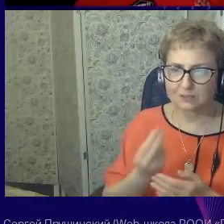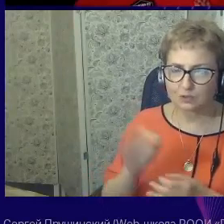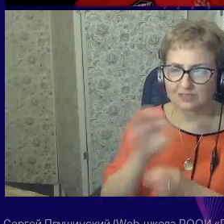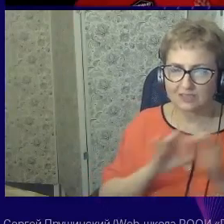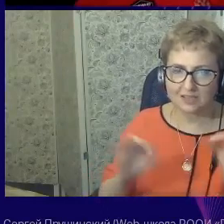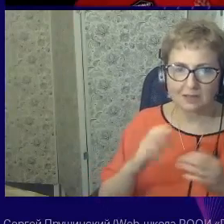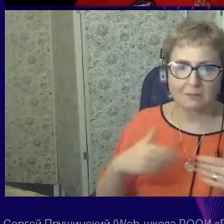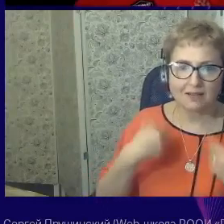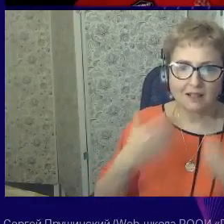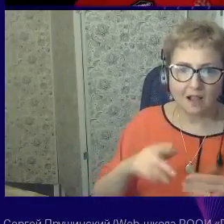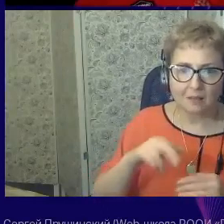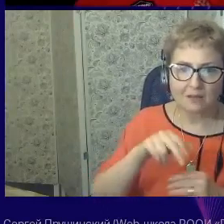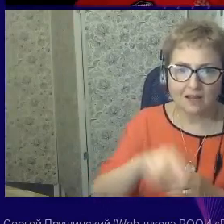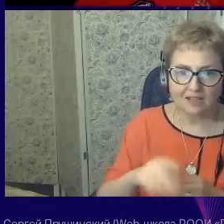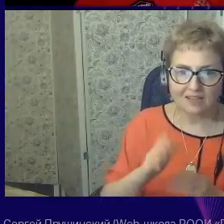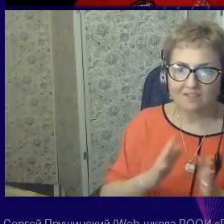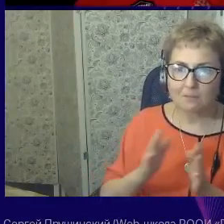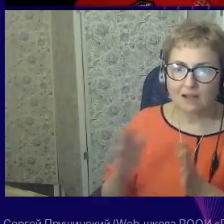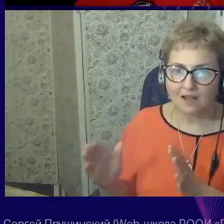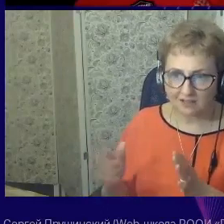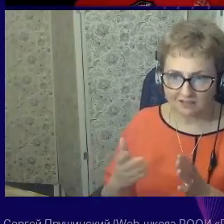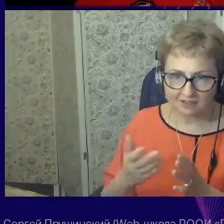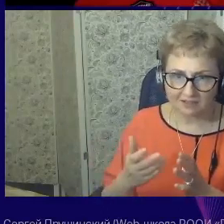и предлагаем им пройти в порядке